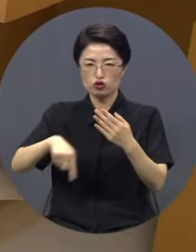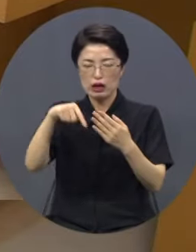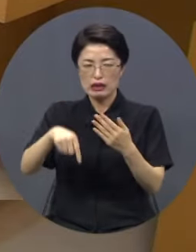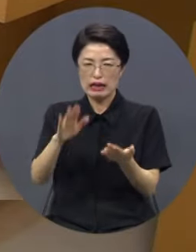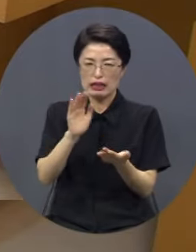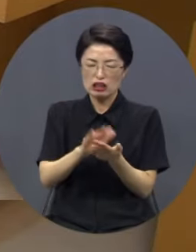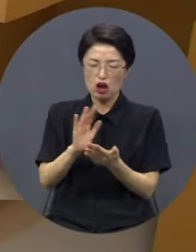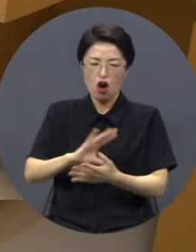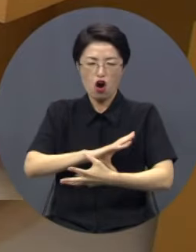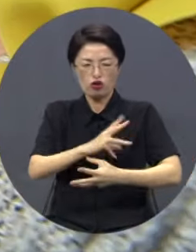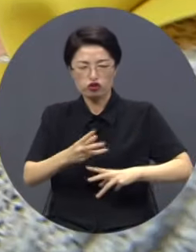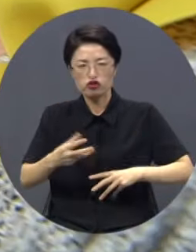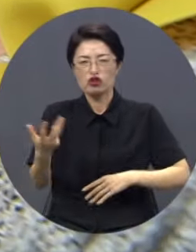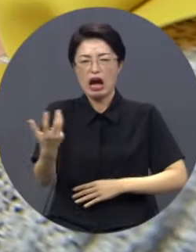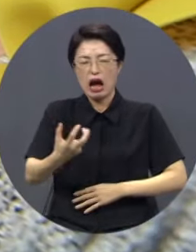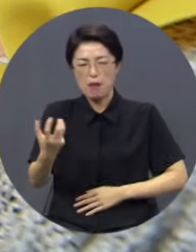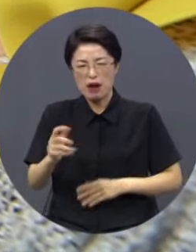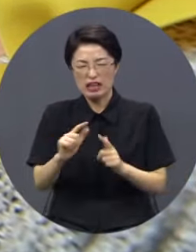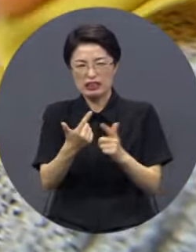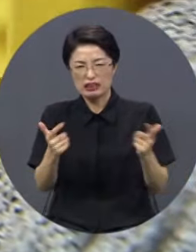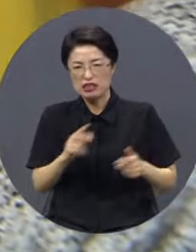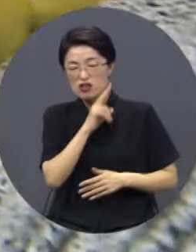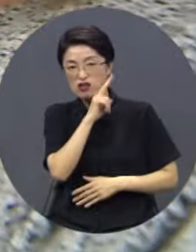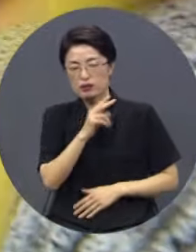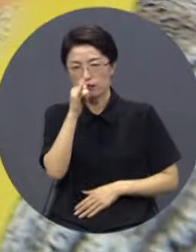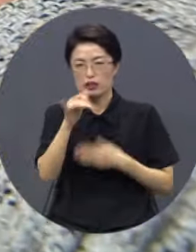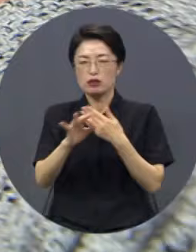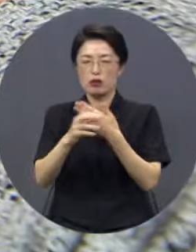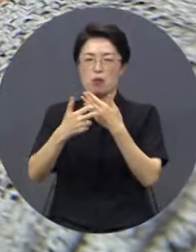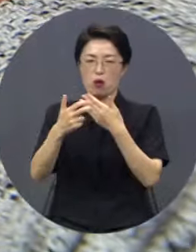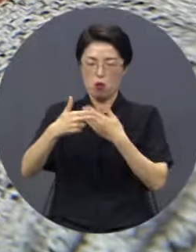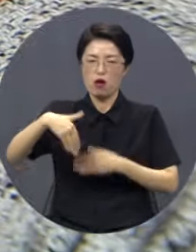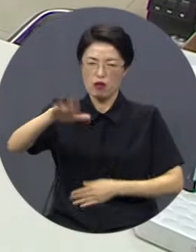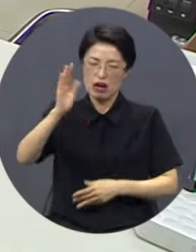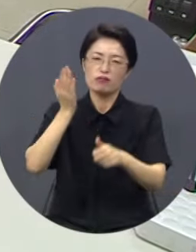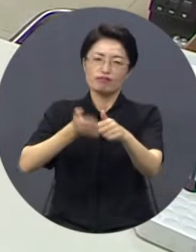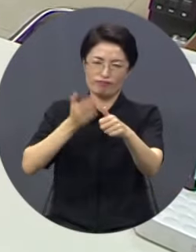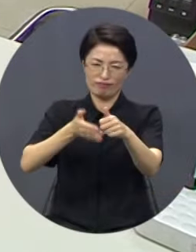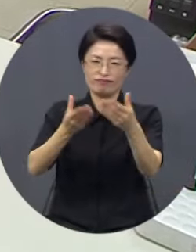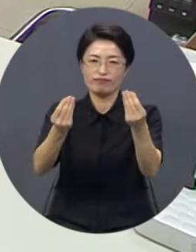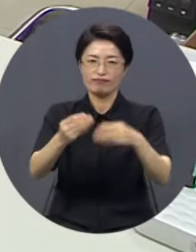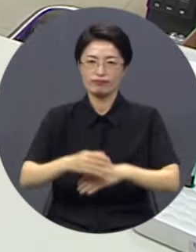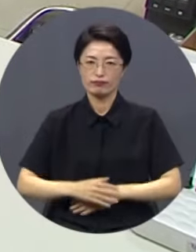근육통 등 의심 증상이 나타나면 의료 기관에 방문할 것을